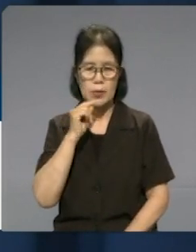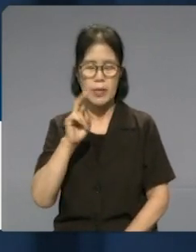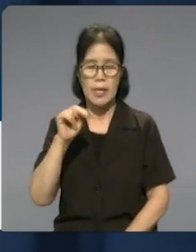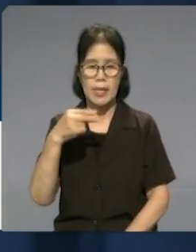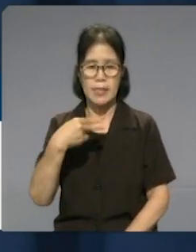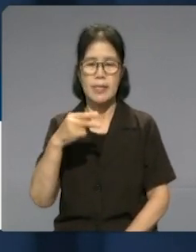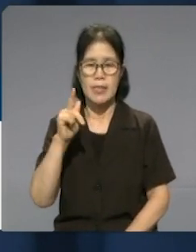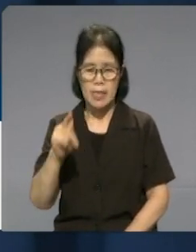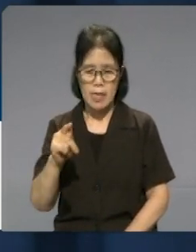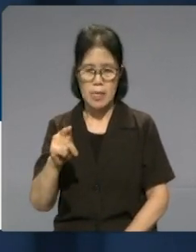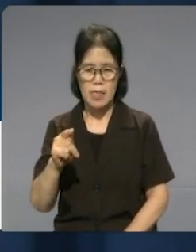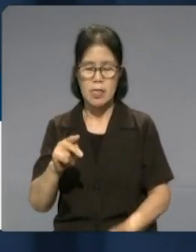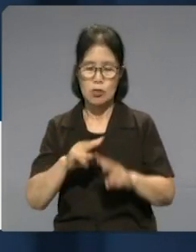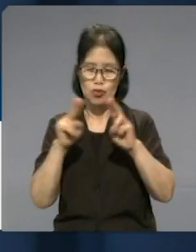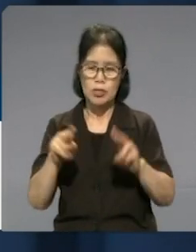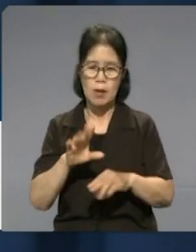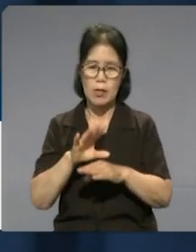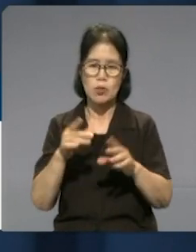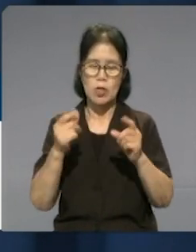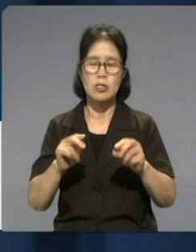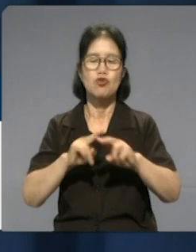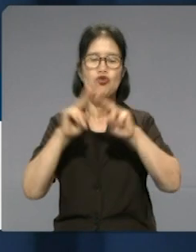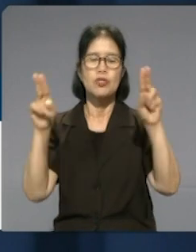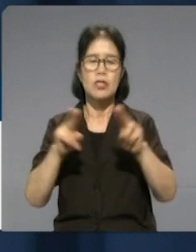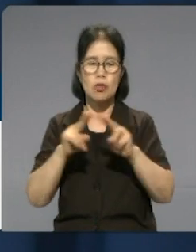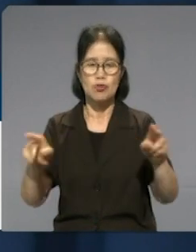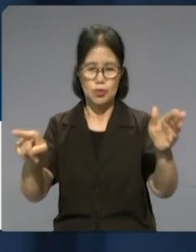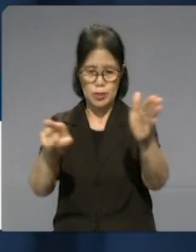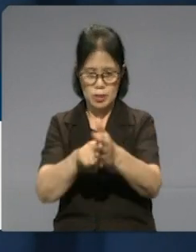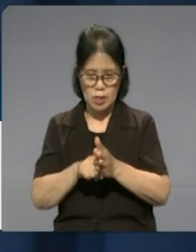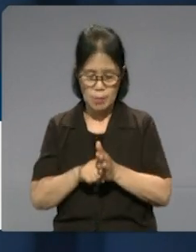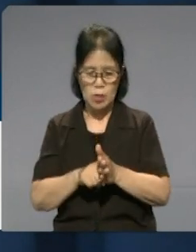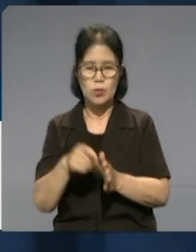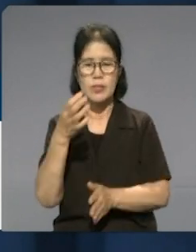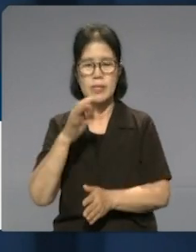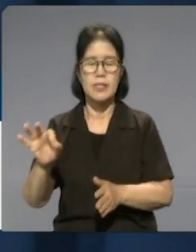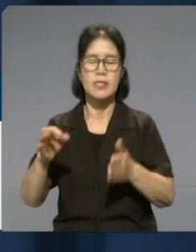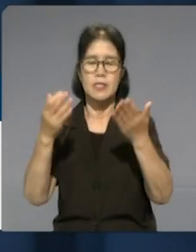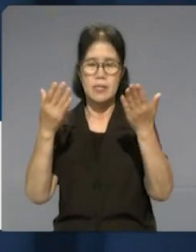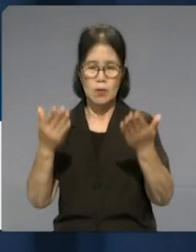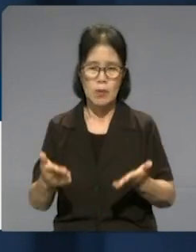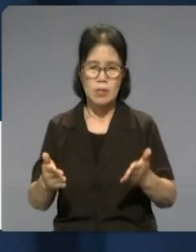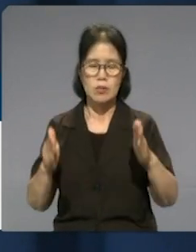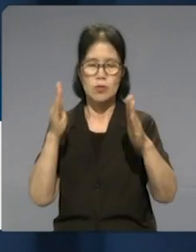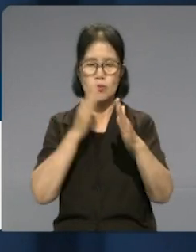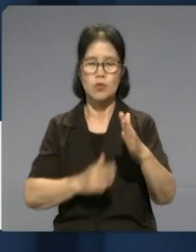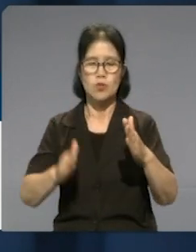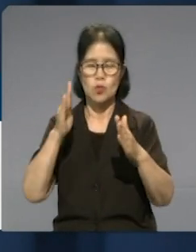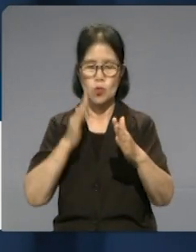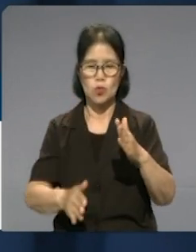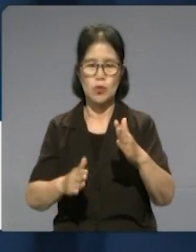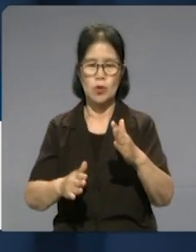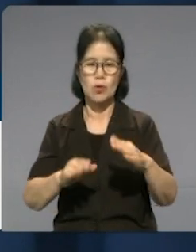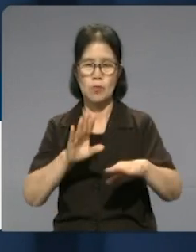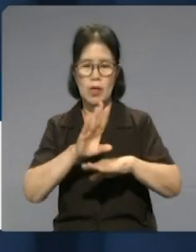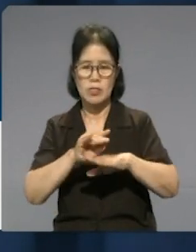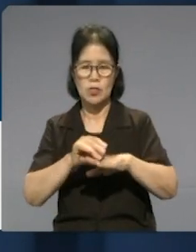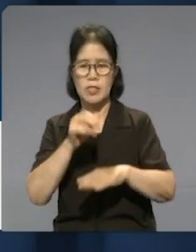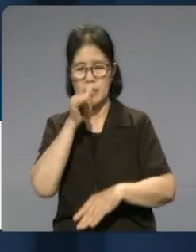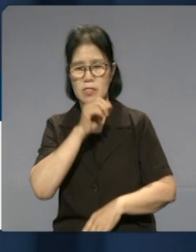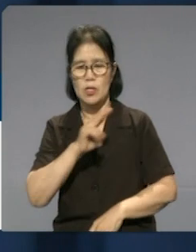일본의 NHK 국제방송같이 국제적으로 신뢰받고 그리고 인정받는